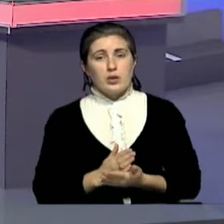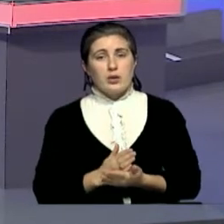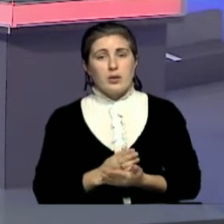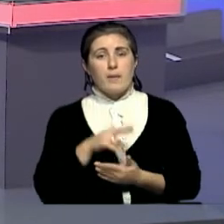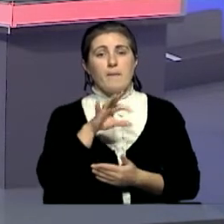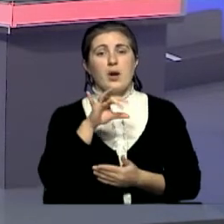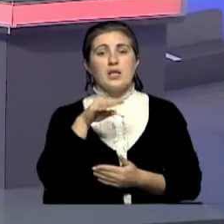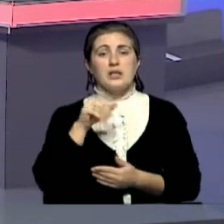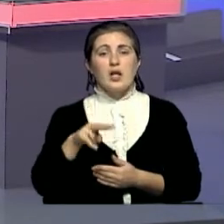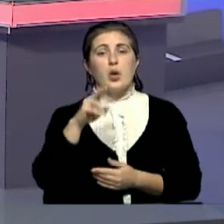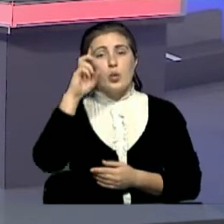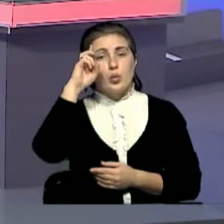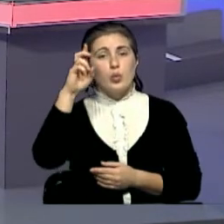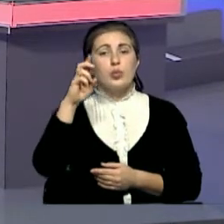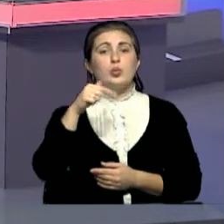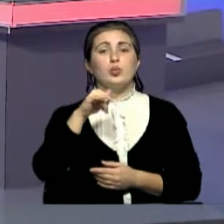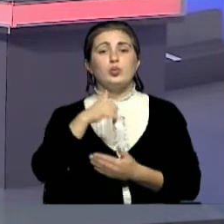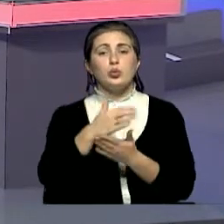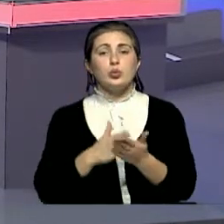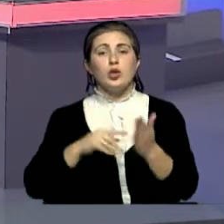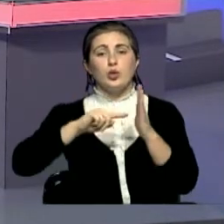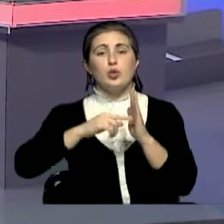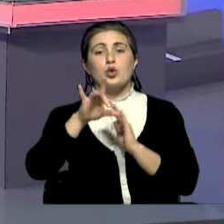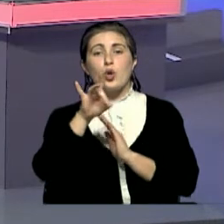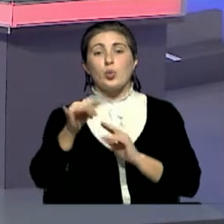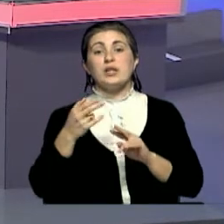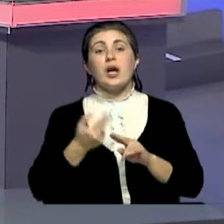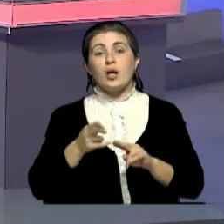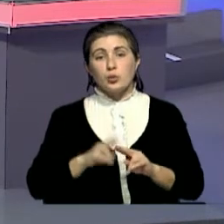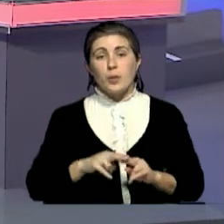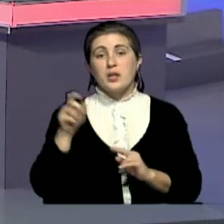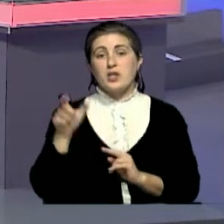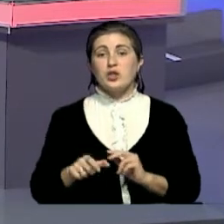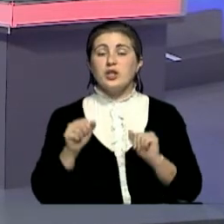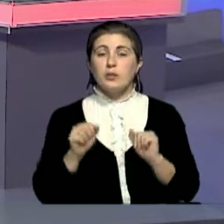портал госуслуги.ру, на котором гражданин может зайти,